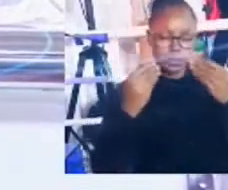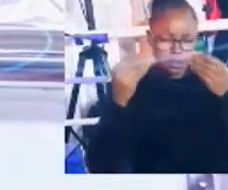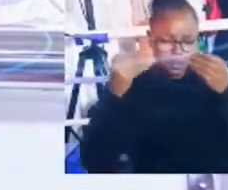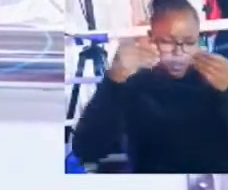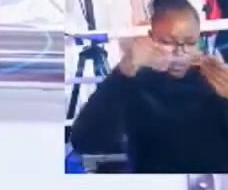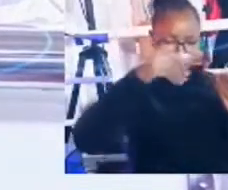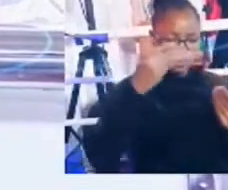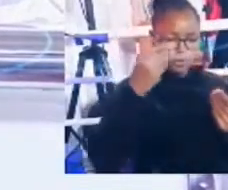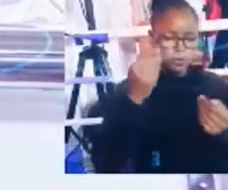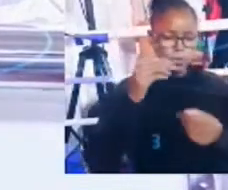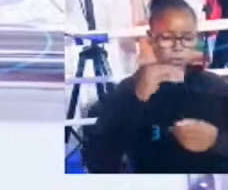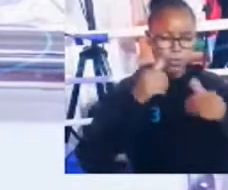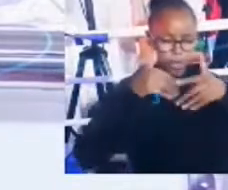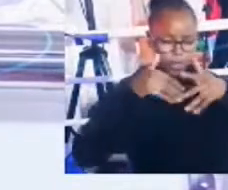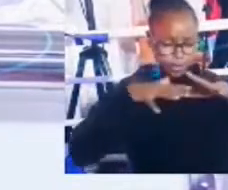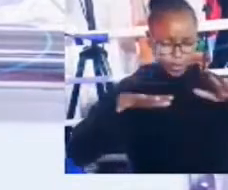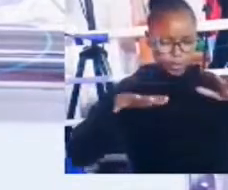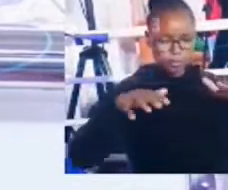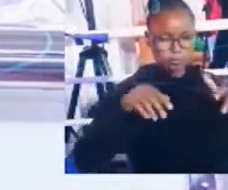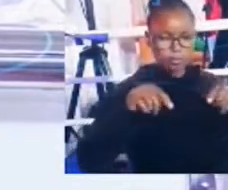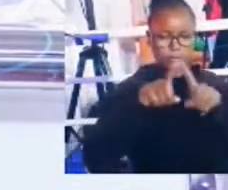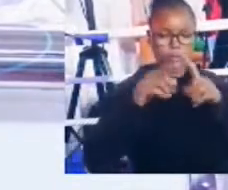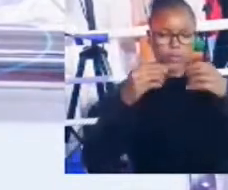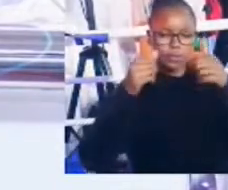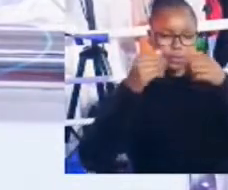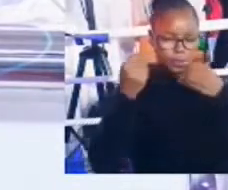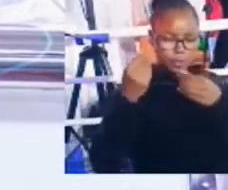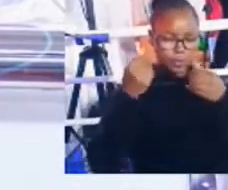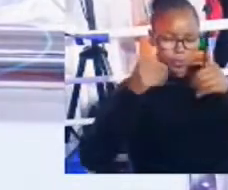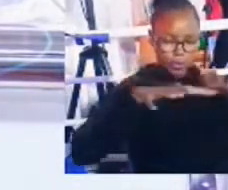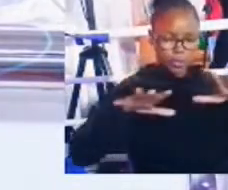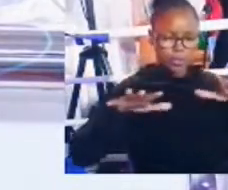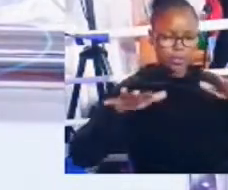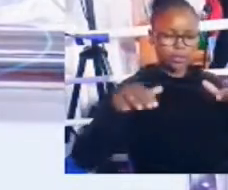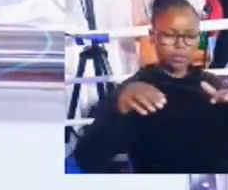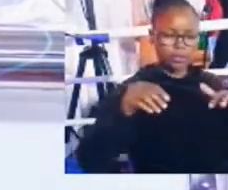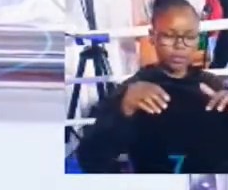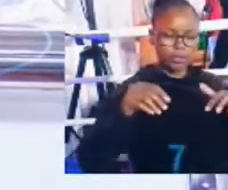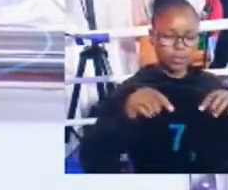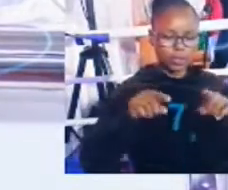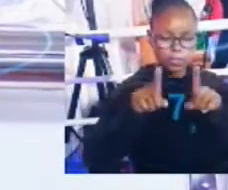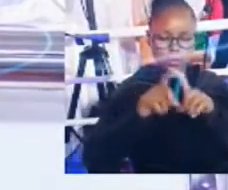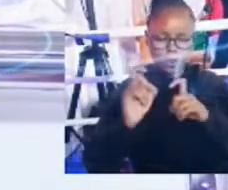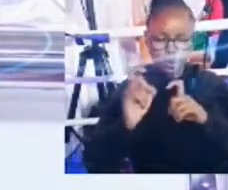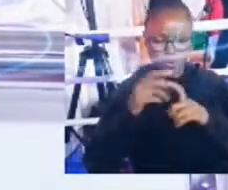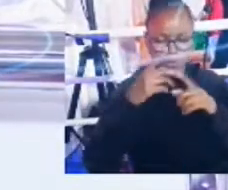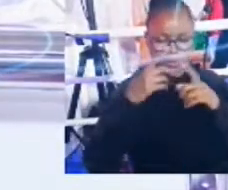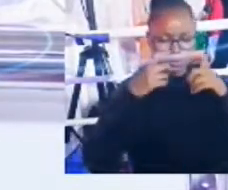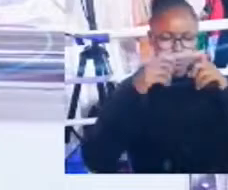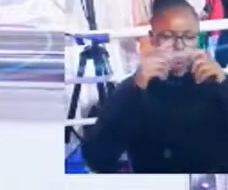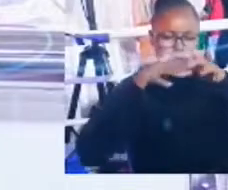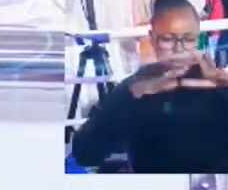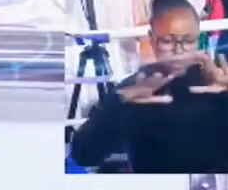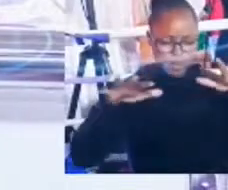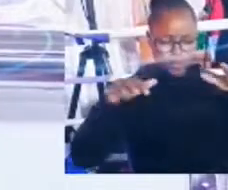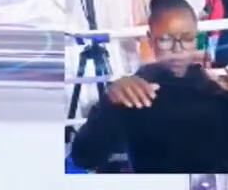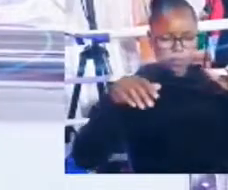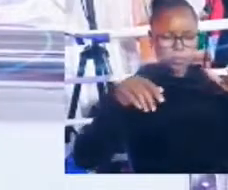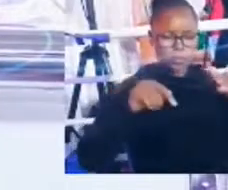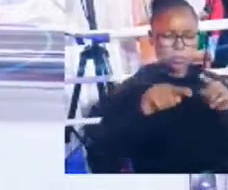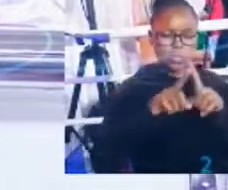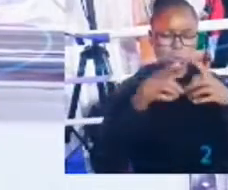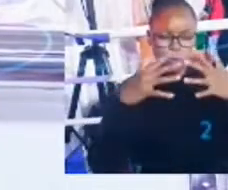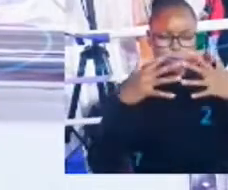kerathimo. Tuetia fedha shia kerathimo. Tuahoya gorodi shia kerathimo. Higura adilisho siya